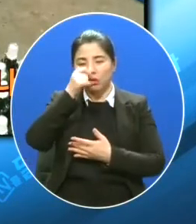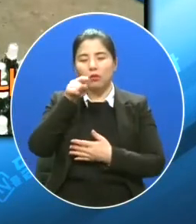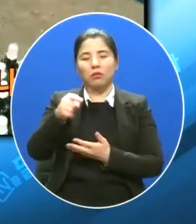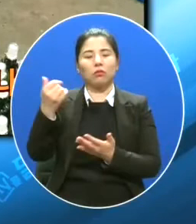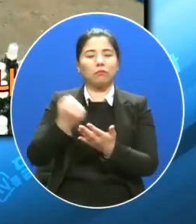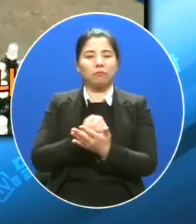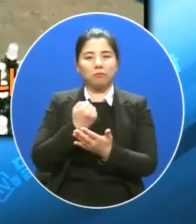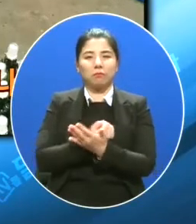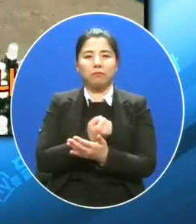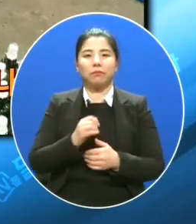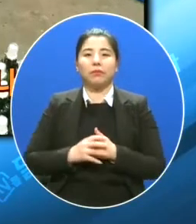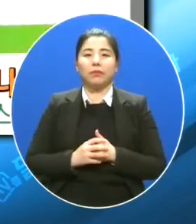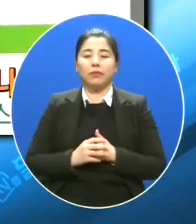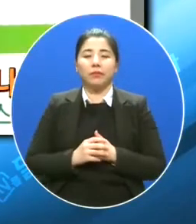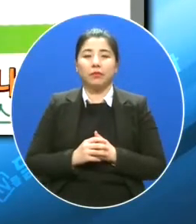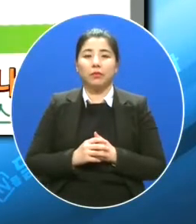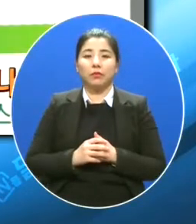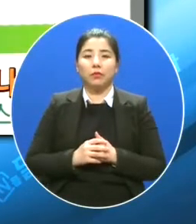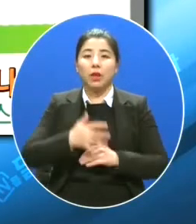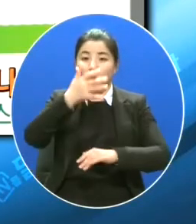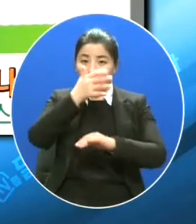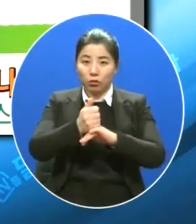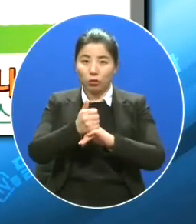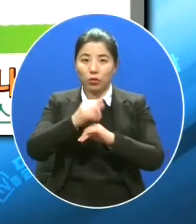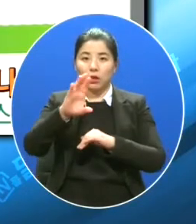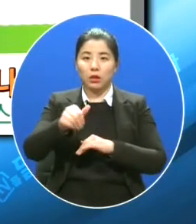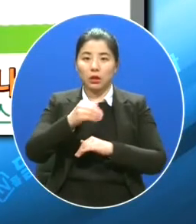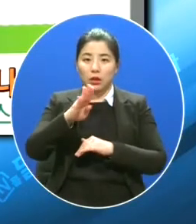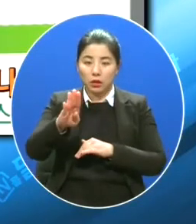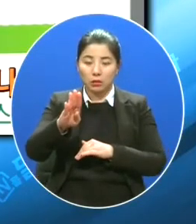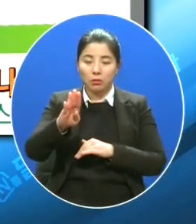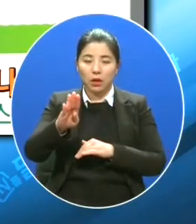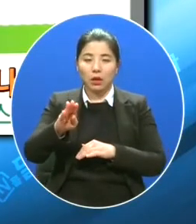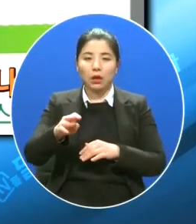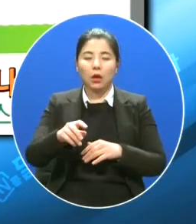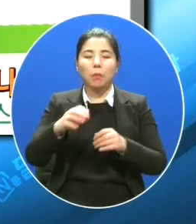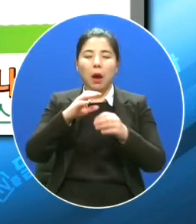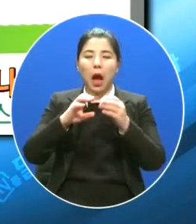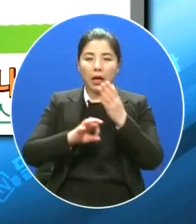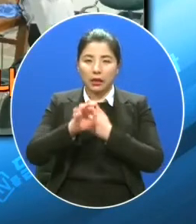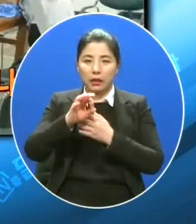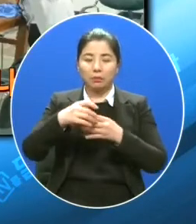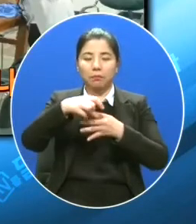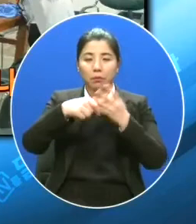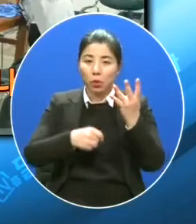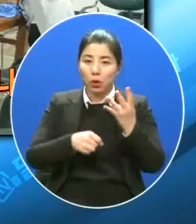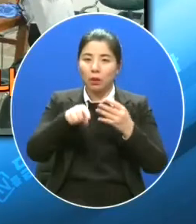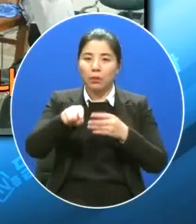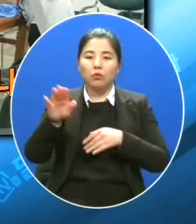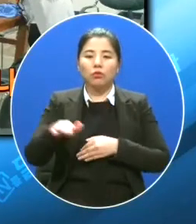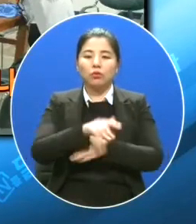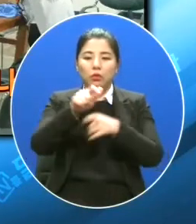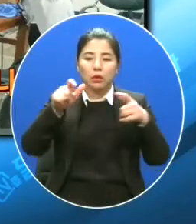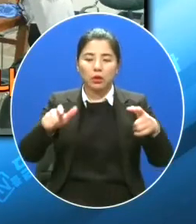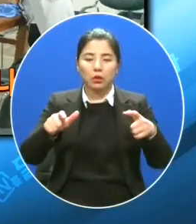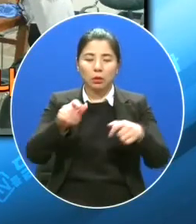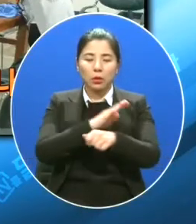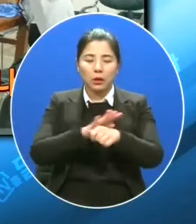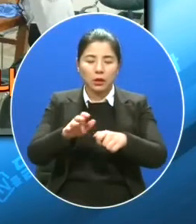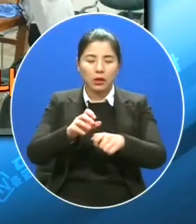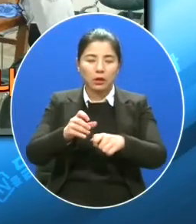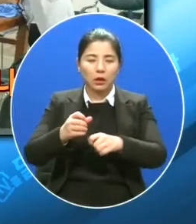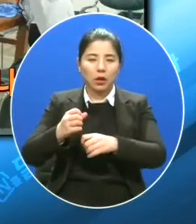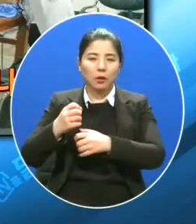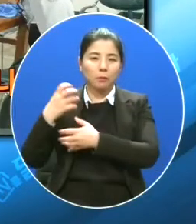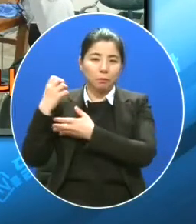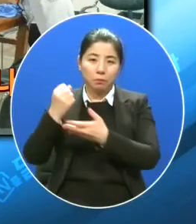사실이 안타깝습니다. 아무쪼록 CJB 텔레비전의 CJB 모닝와이드가 우리 지역의